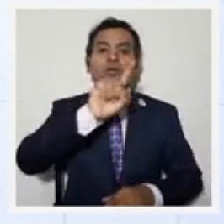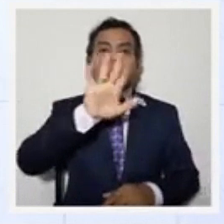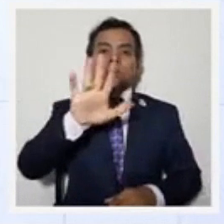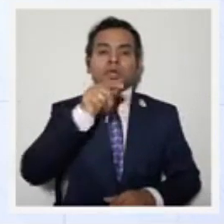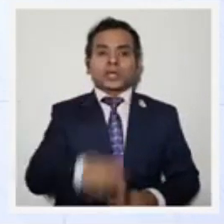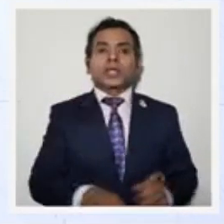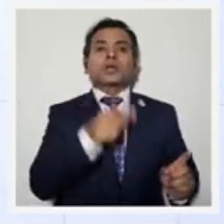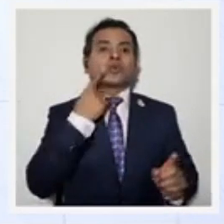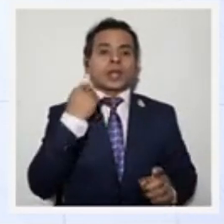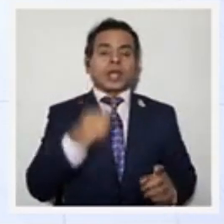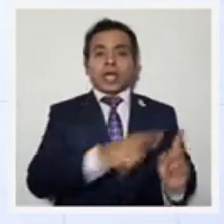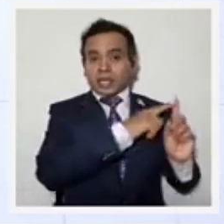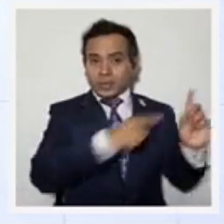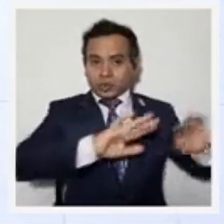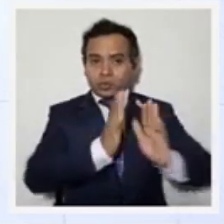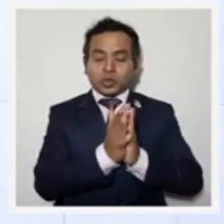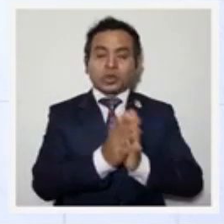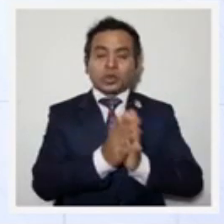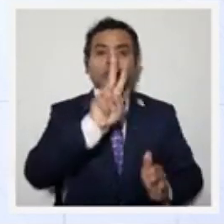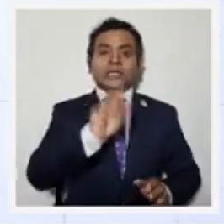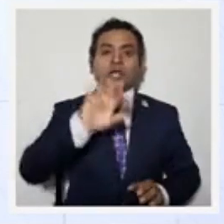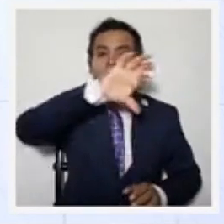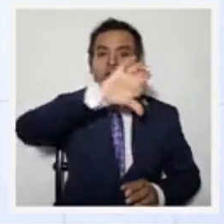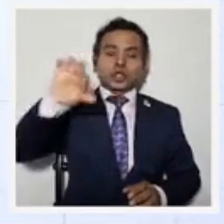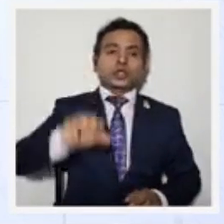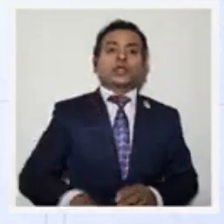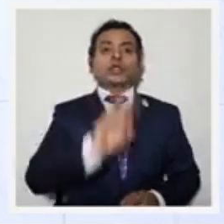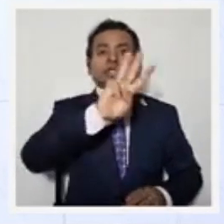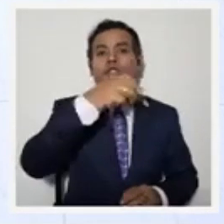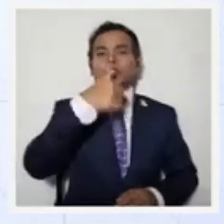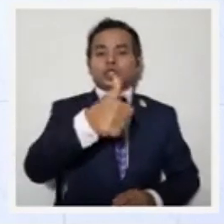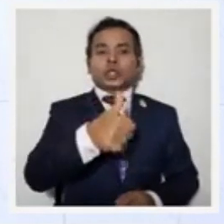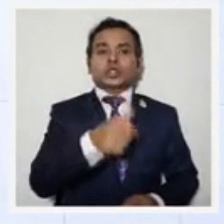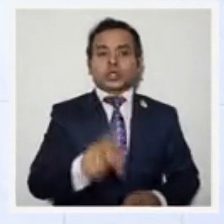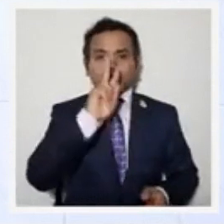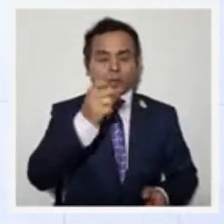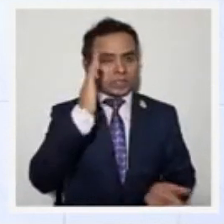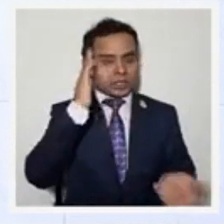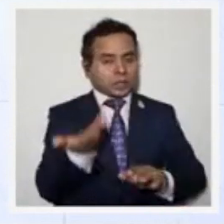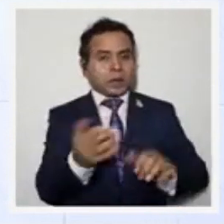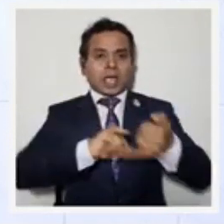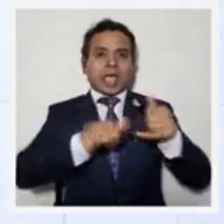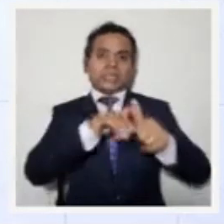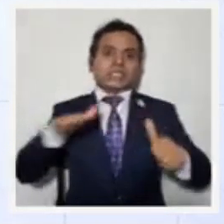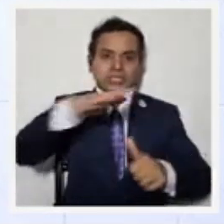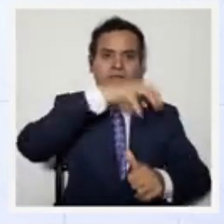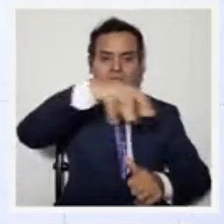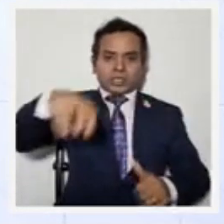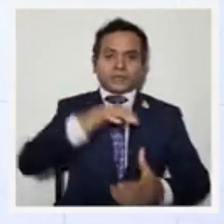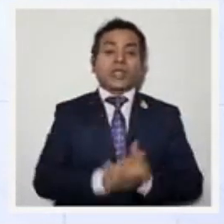দুঃখিত 10 জন এবং এ পর্যন্ত 81,808 জন। মৃত্যুবরণ করেছেন 115 জন এবং এ পর্যন্ত